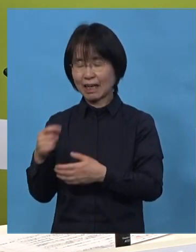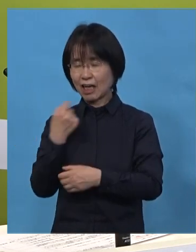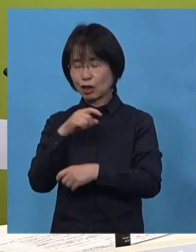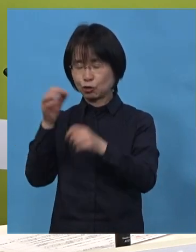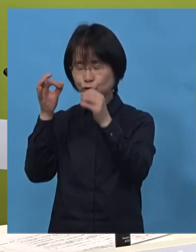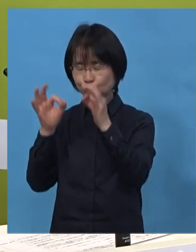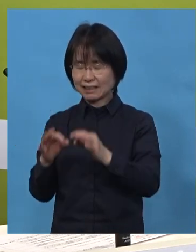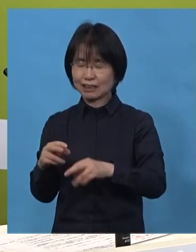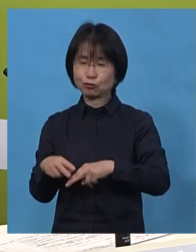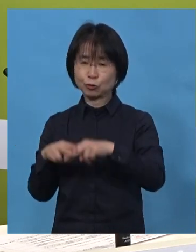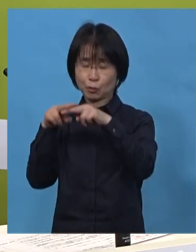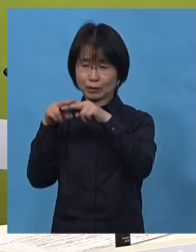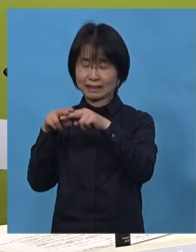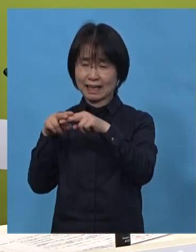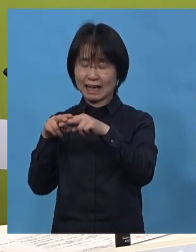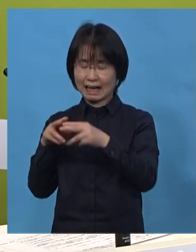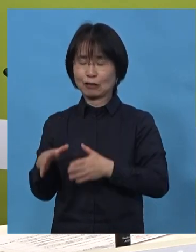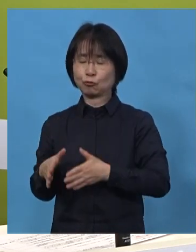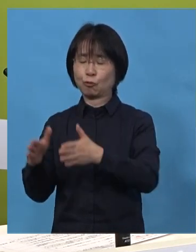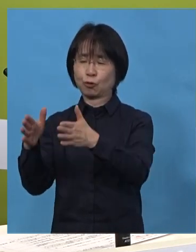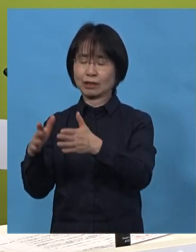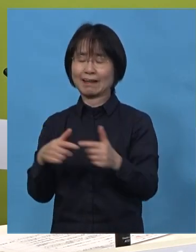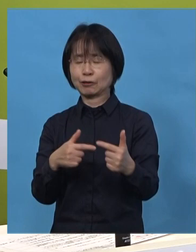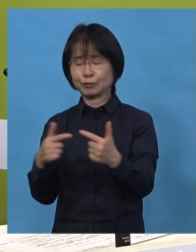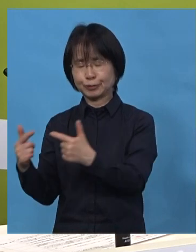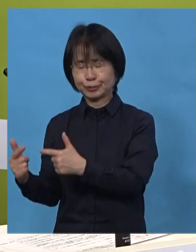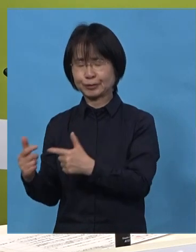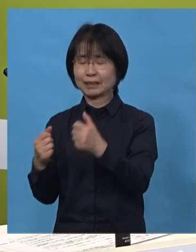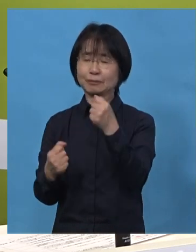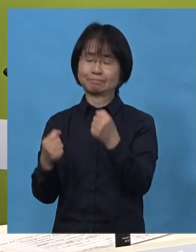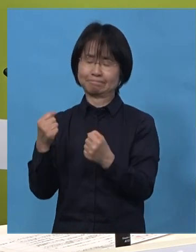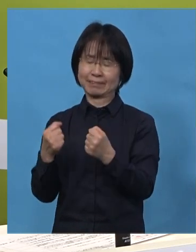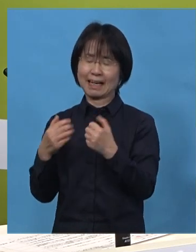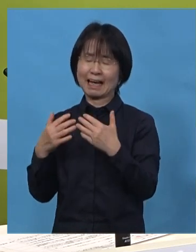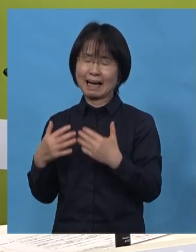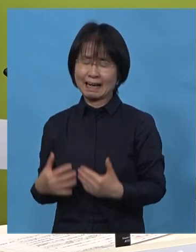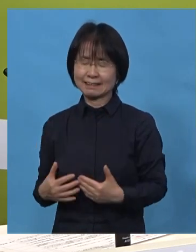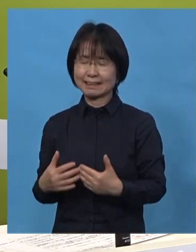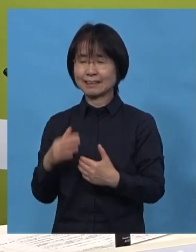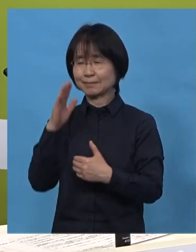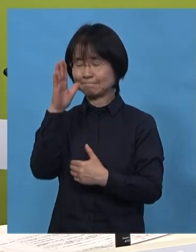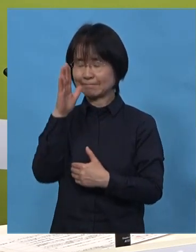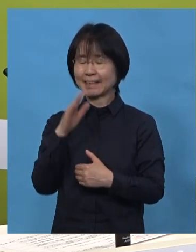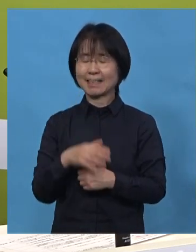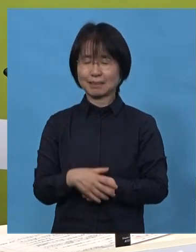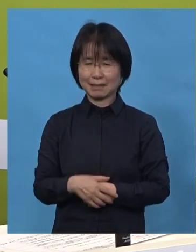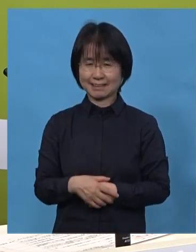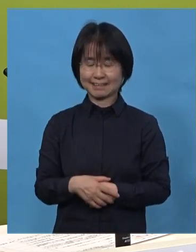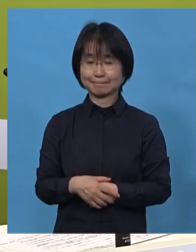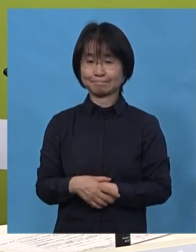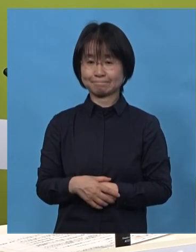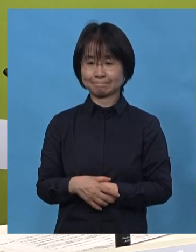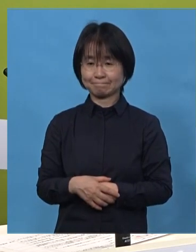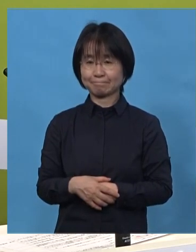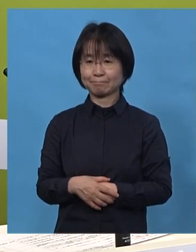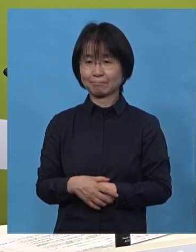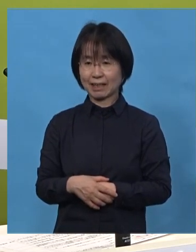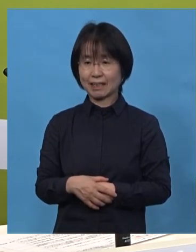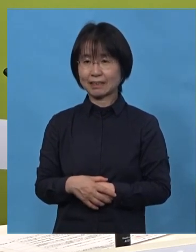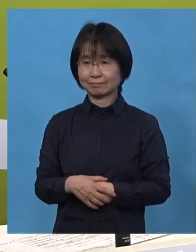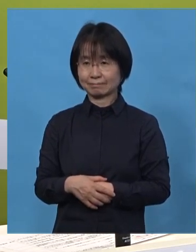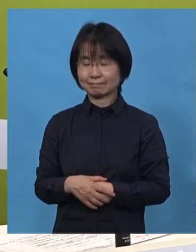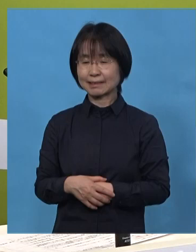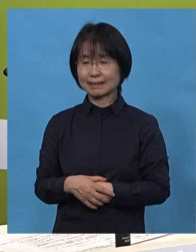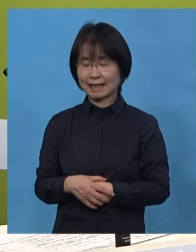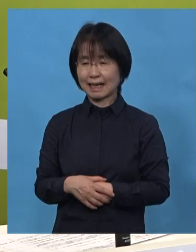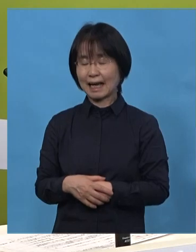は徐行及び十分な車間距離を確保し安全運転で走行してくださいまた通行